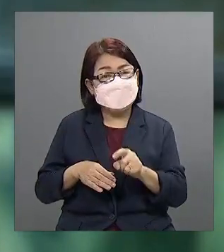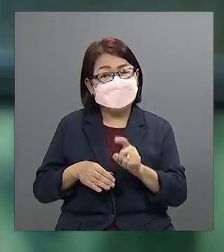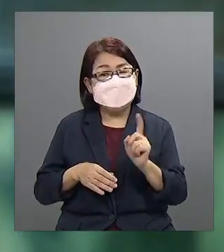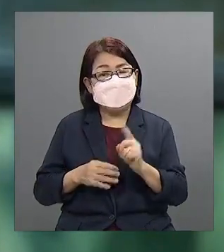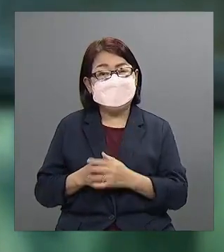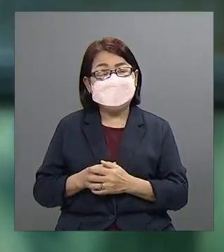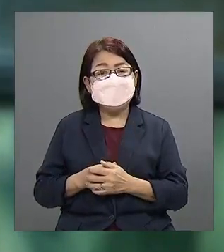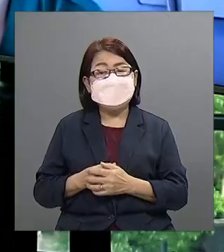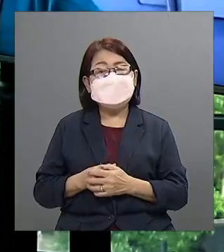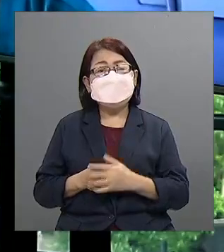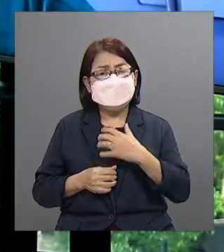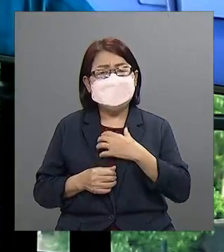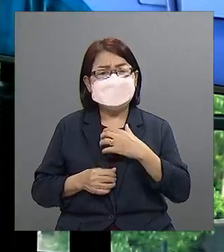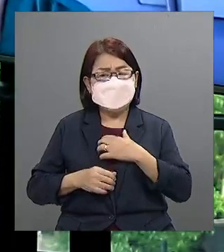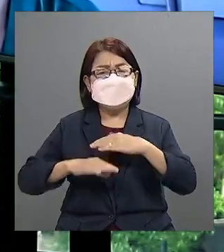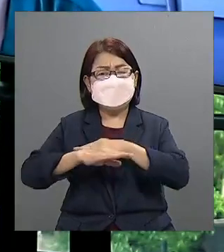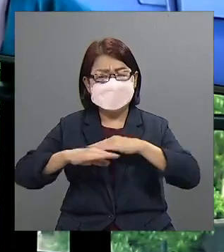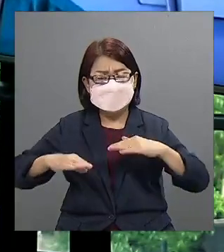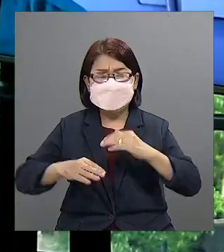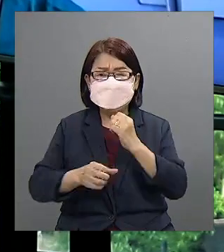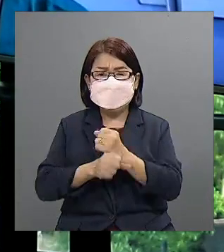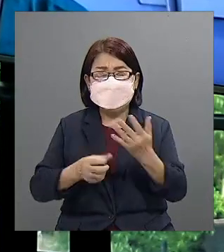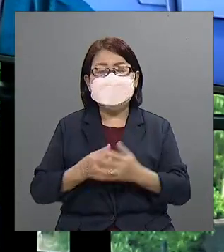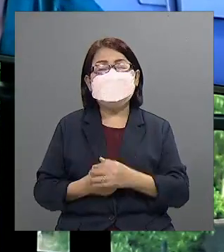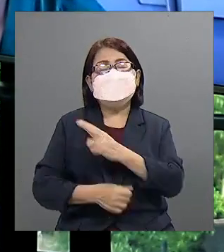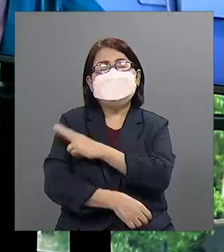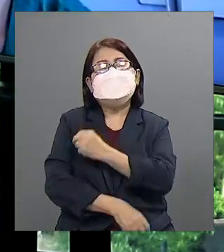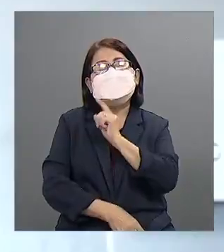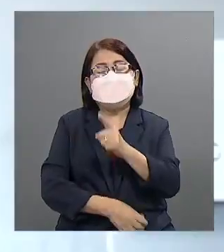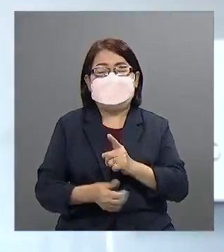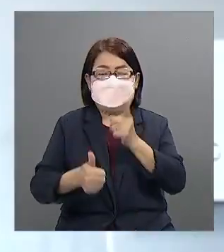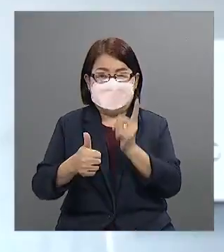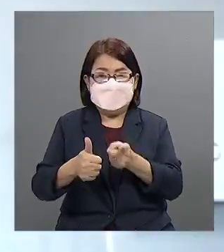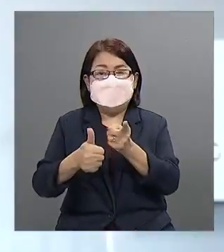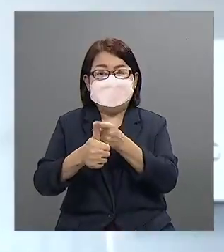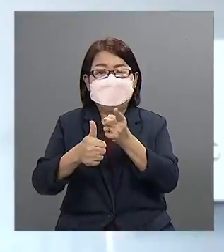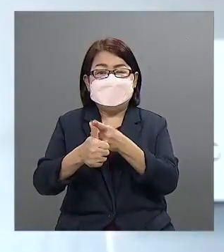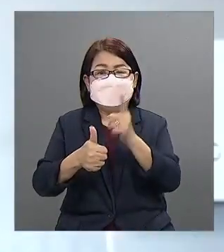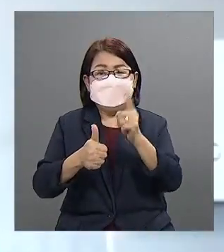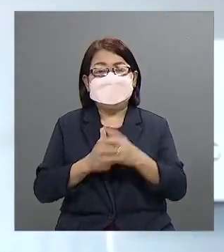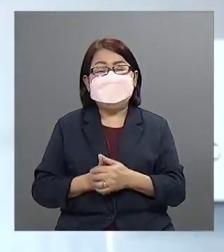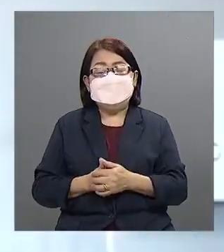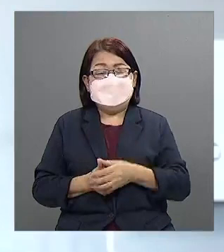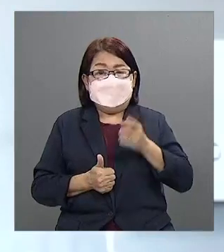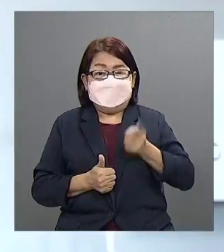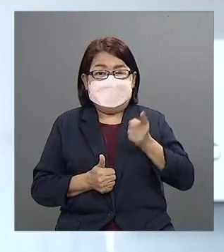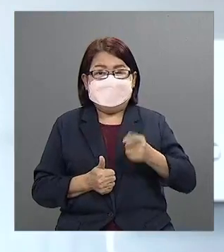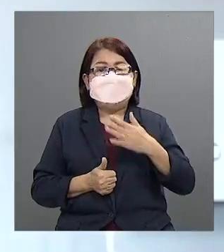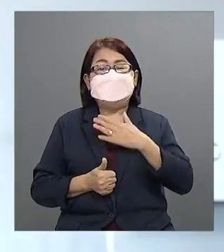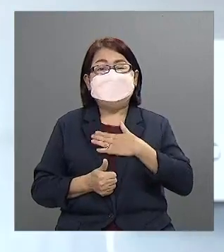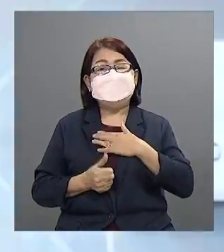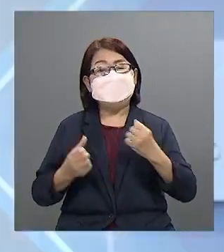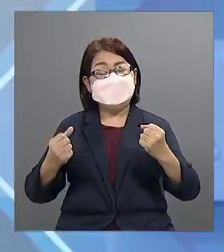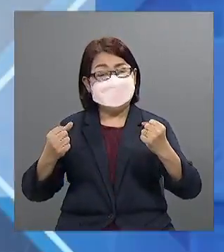ออกกำลังกายแล้วหรือยัง ก็ต้องดูก่อนว่าอันดับที่หนึ่งก็คือเดิมเราแข็งแรงขนาดไหนเราออกก